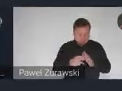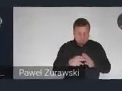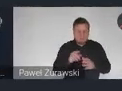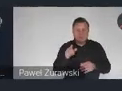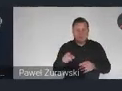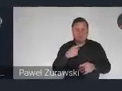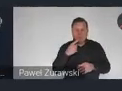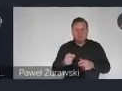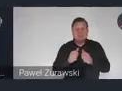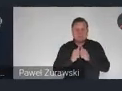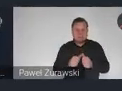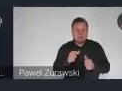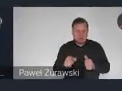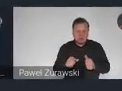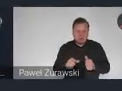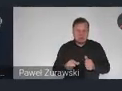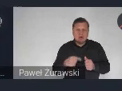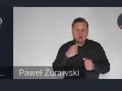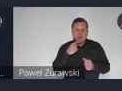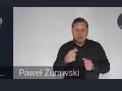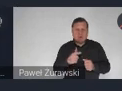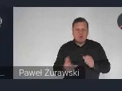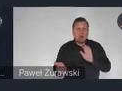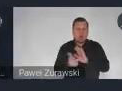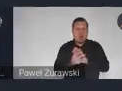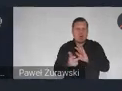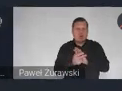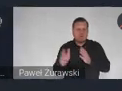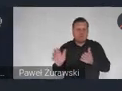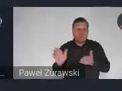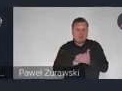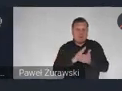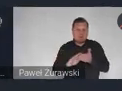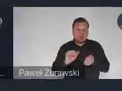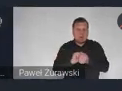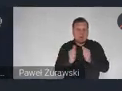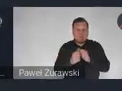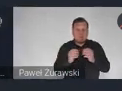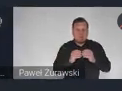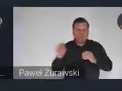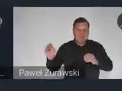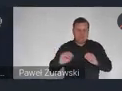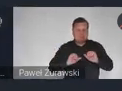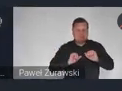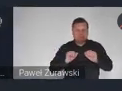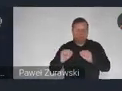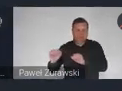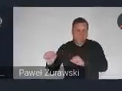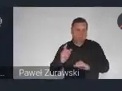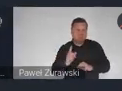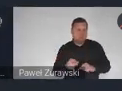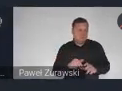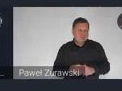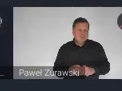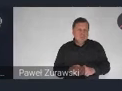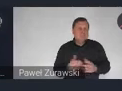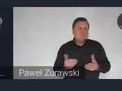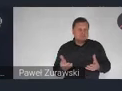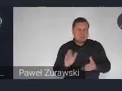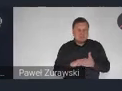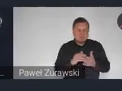być realizowane w okresie krótszym niż 18 miesięcy Co to oznacza w przypadku właśnie zadań które